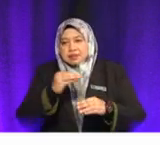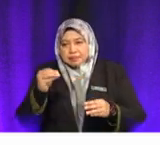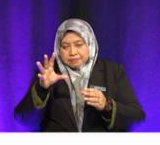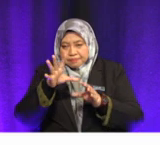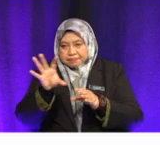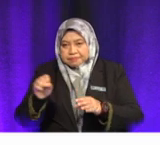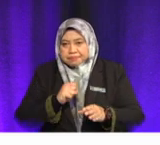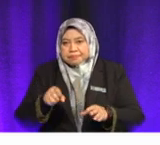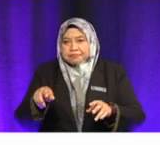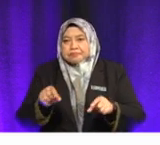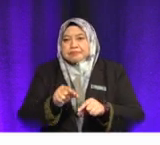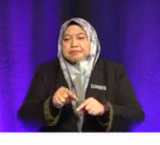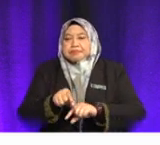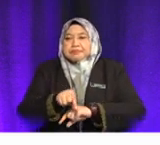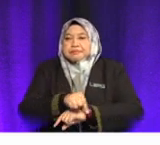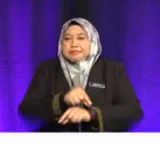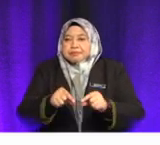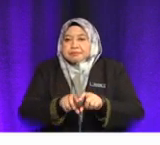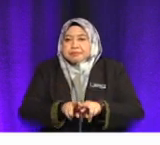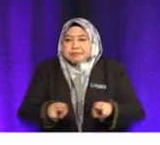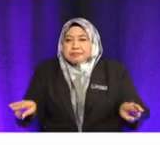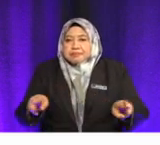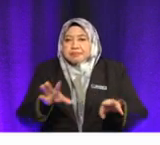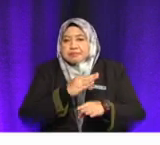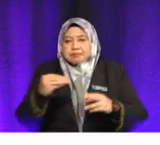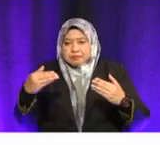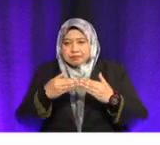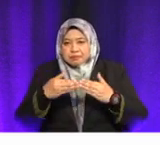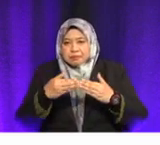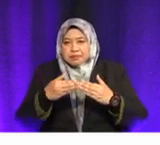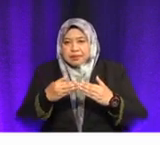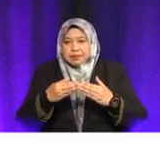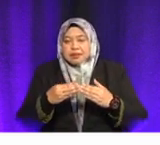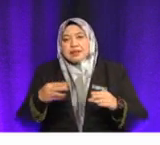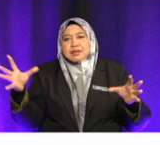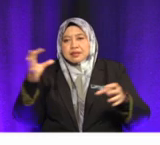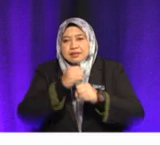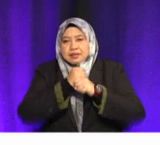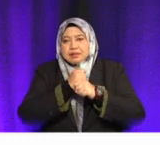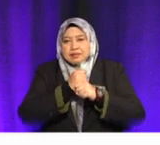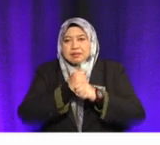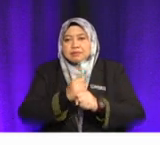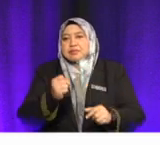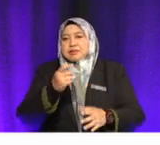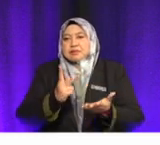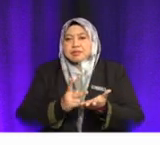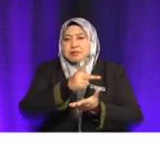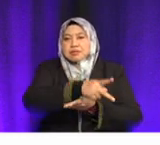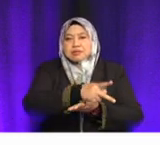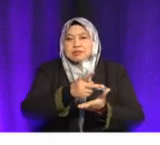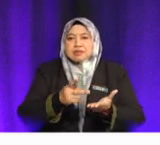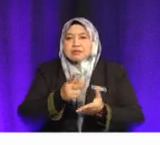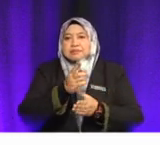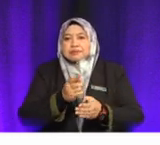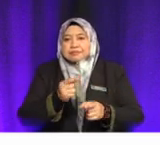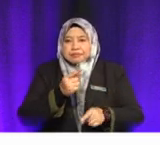persilangan tersebut maka kita dapatlah satu lokes garis lurus yang tegak membagi dua titik M dan titik